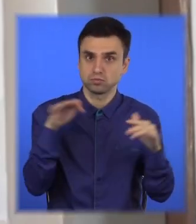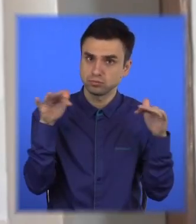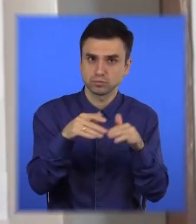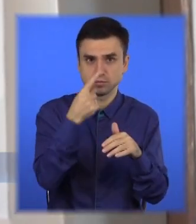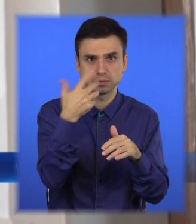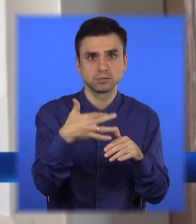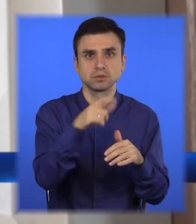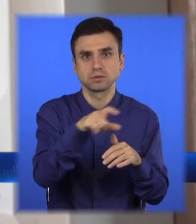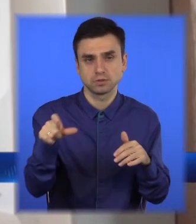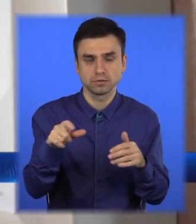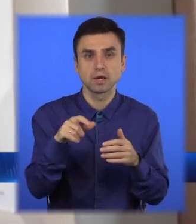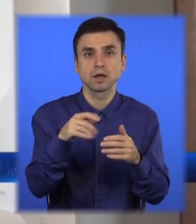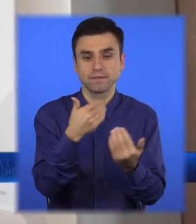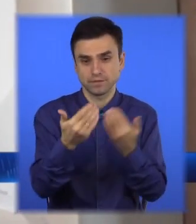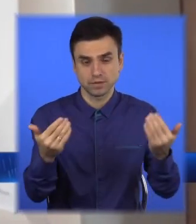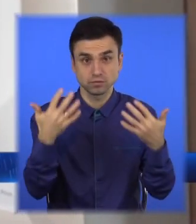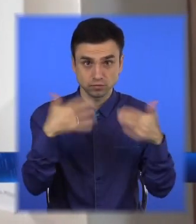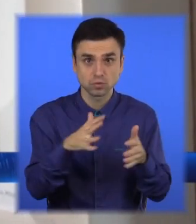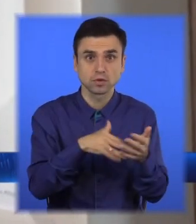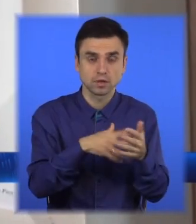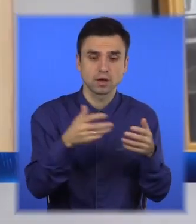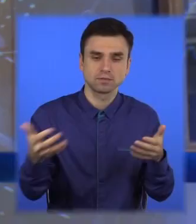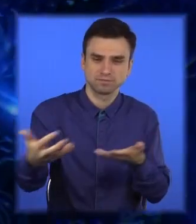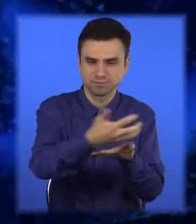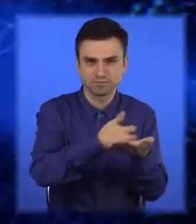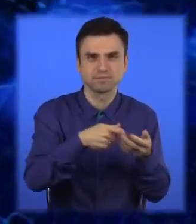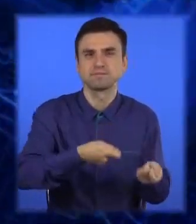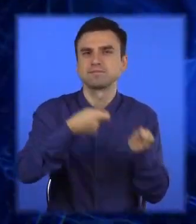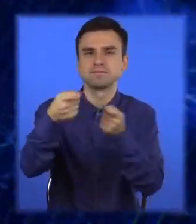Далі експозицію планують відправити у Полтаву.